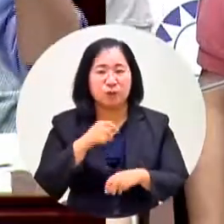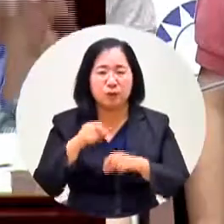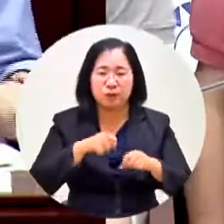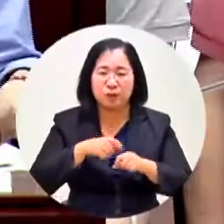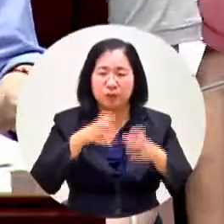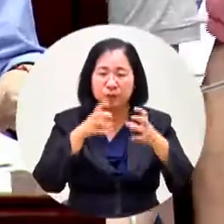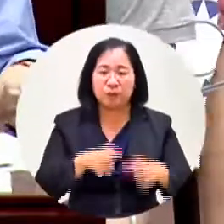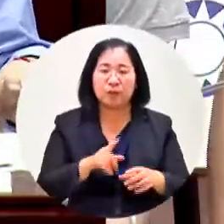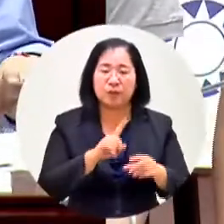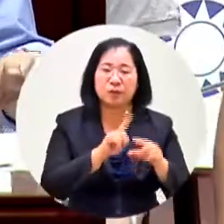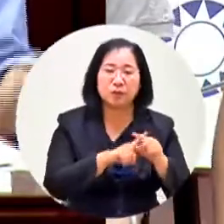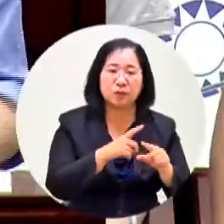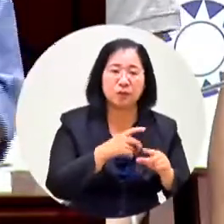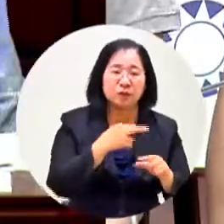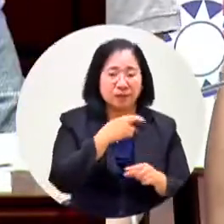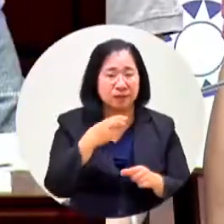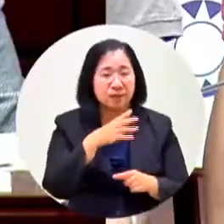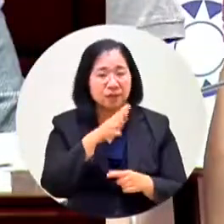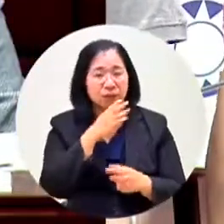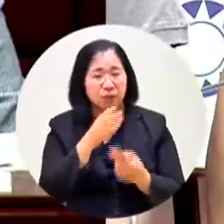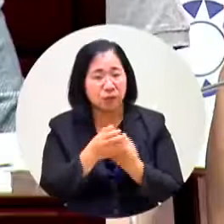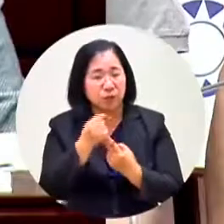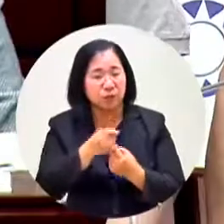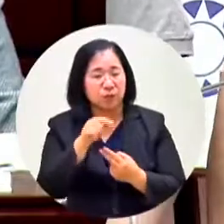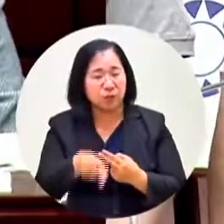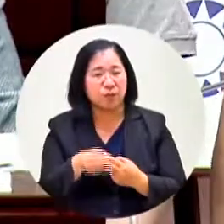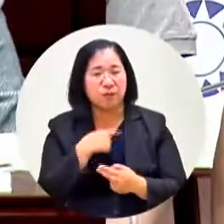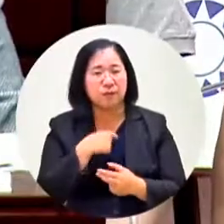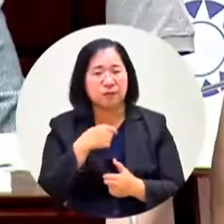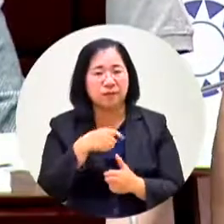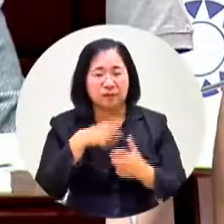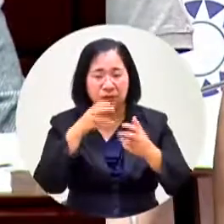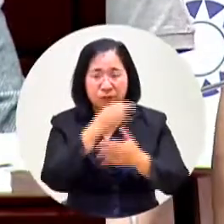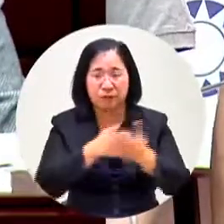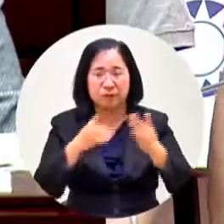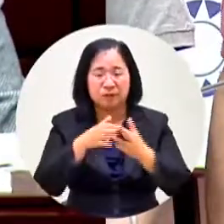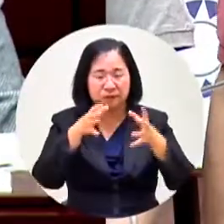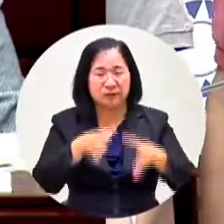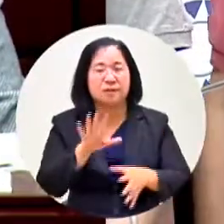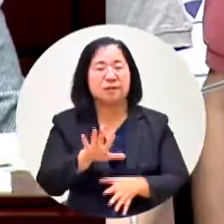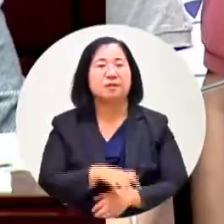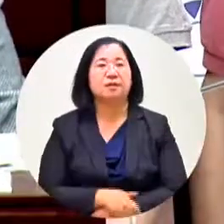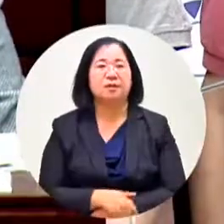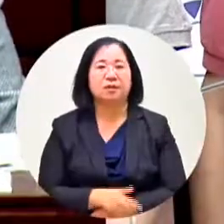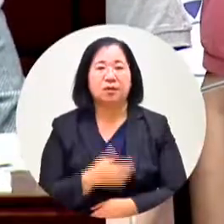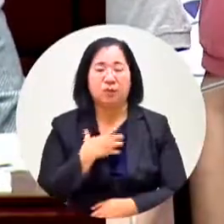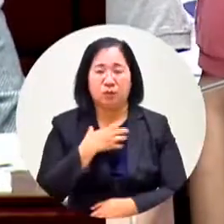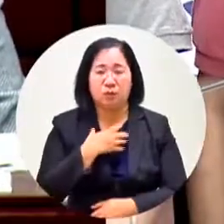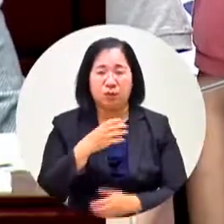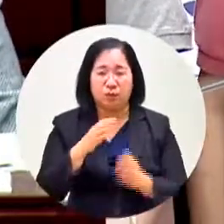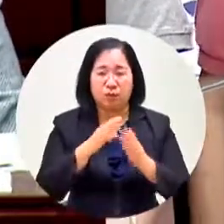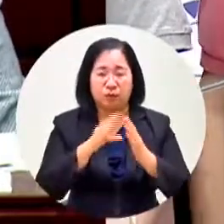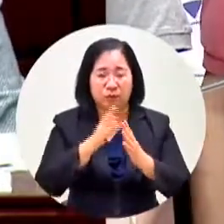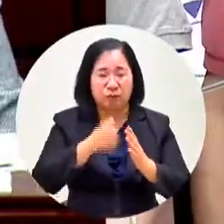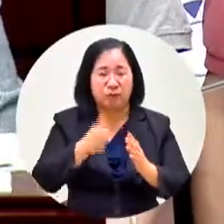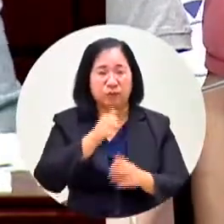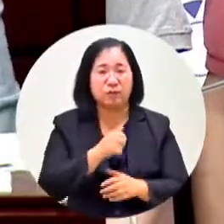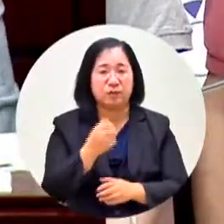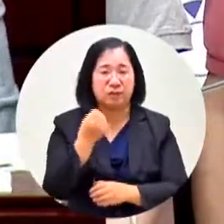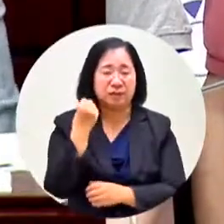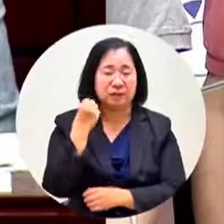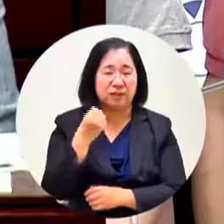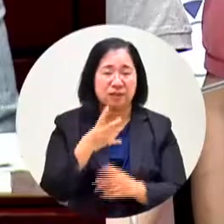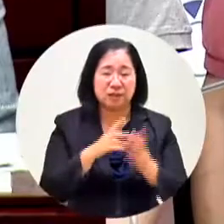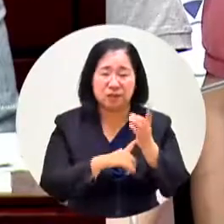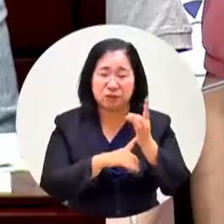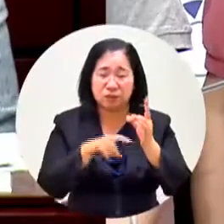也就是说政府帮新竹科学园区所有这些厂商规划了一所非常棒的中英文双语教育的学校，正好我